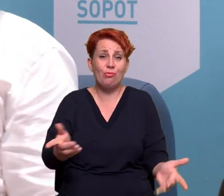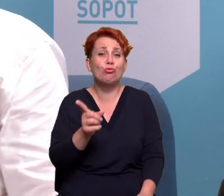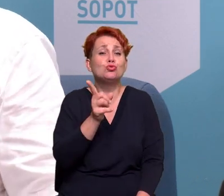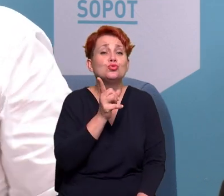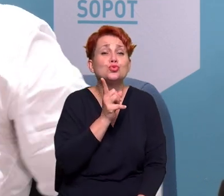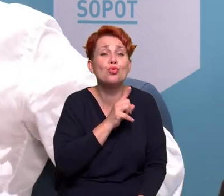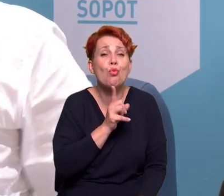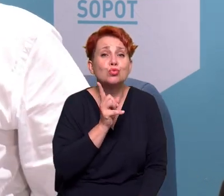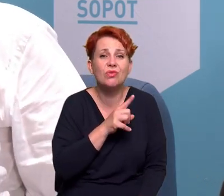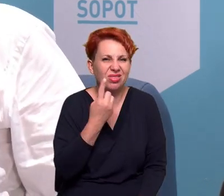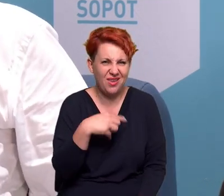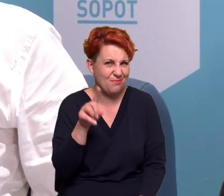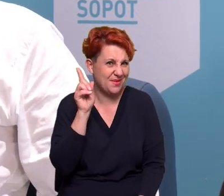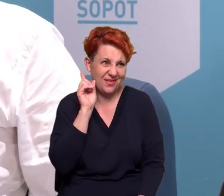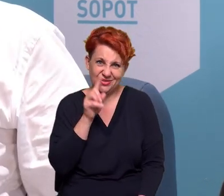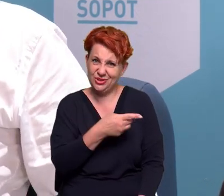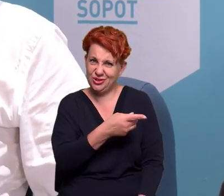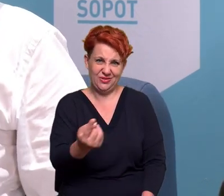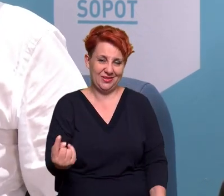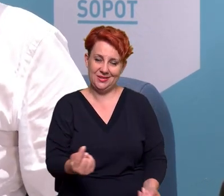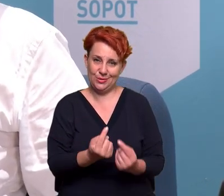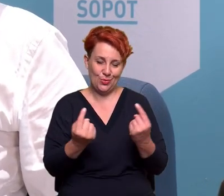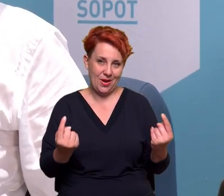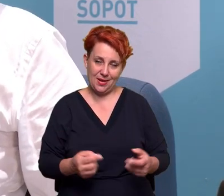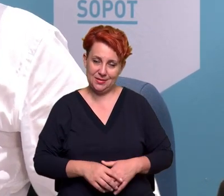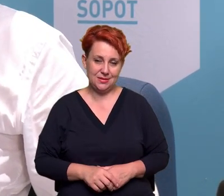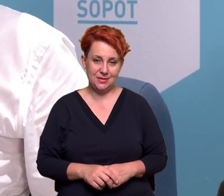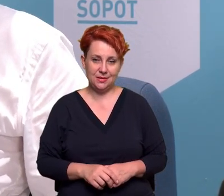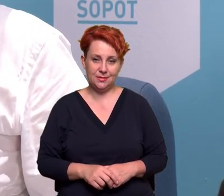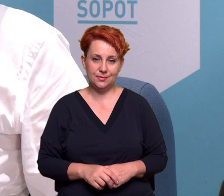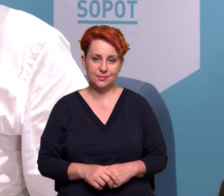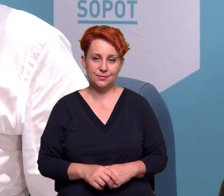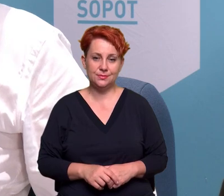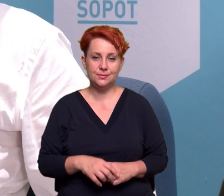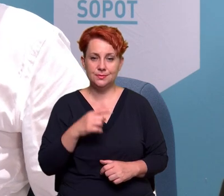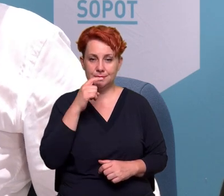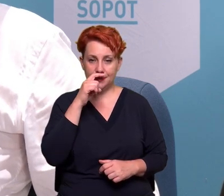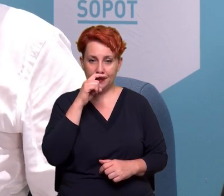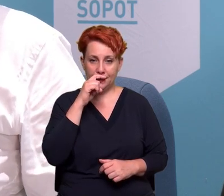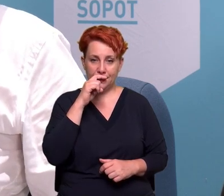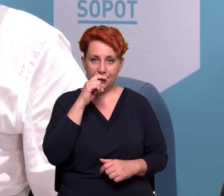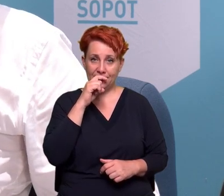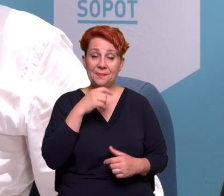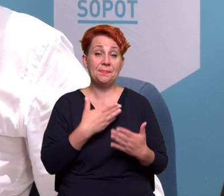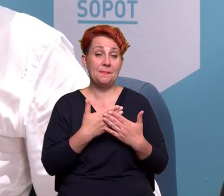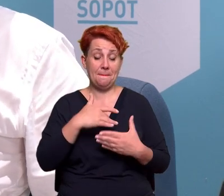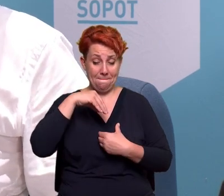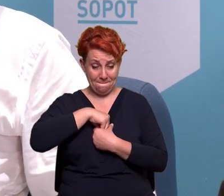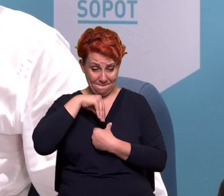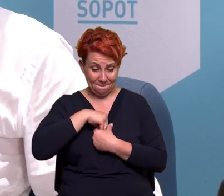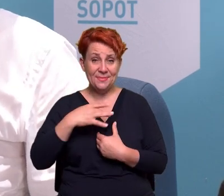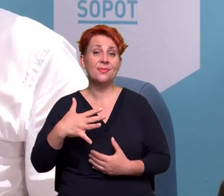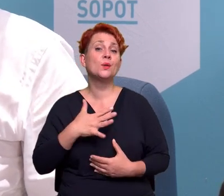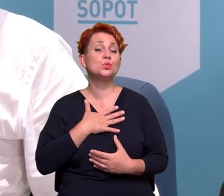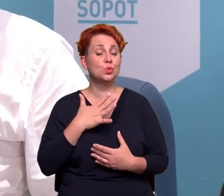sztuczne, to jest wszystko nieprawdziwe. I w związku z tym mam takie poczucie, że nastąpiła